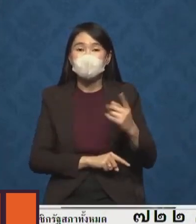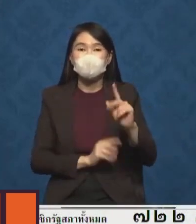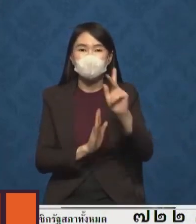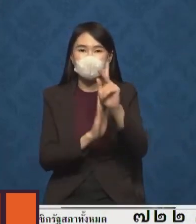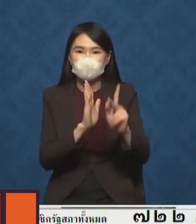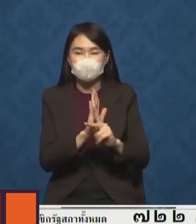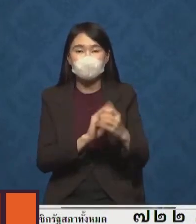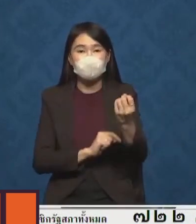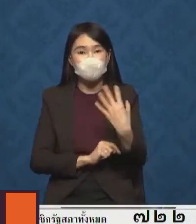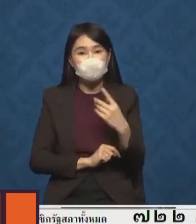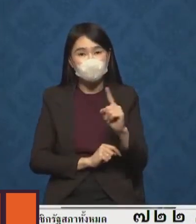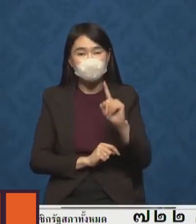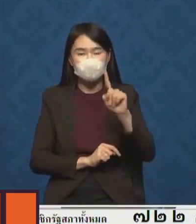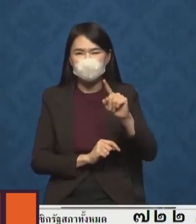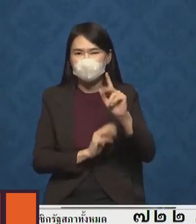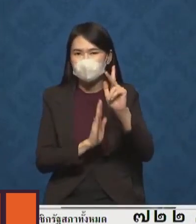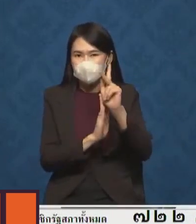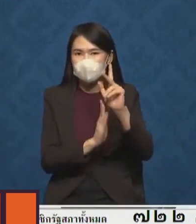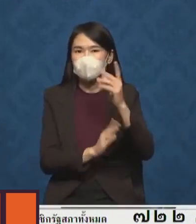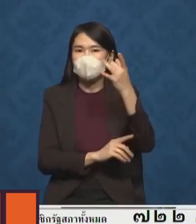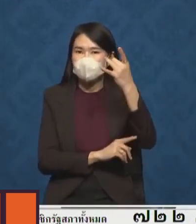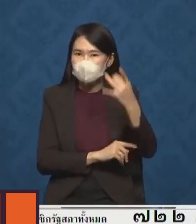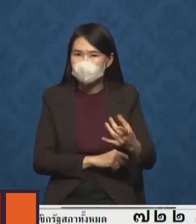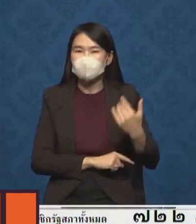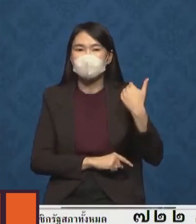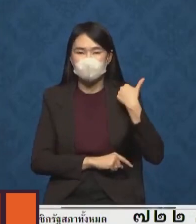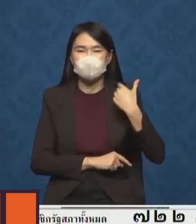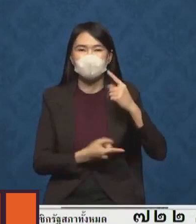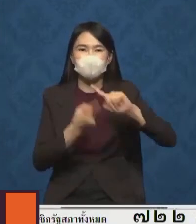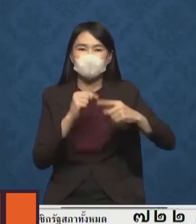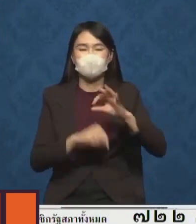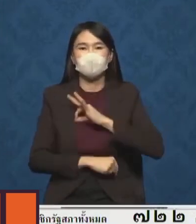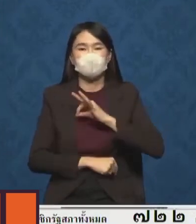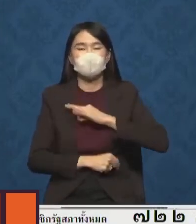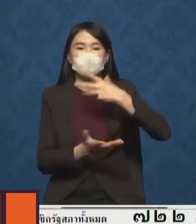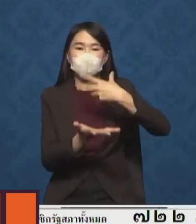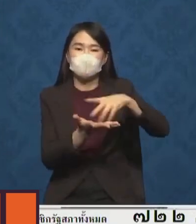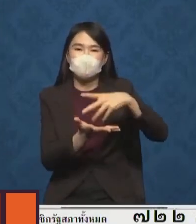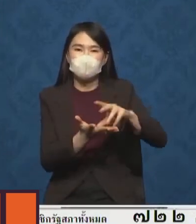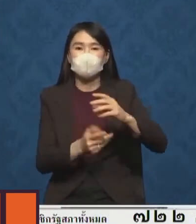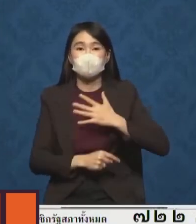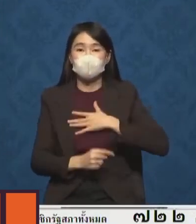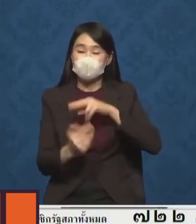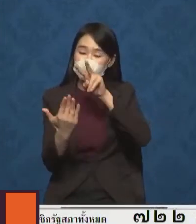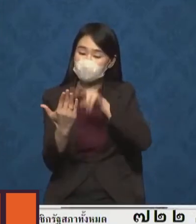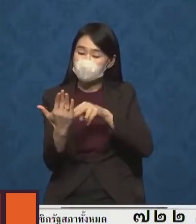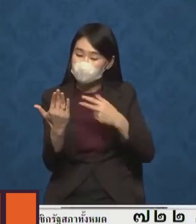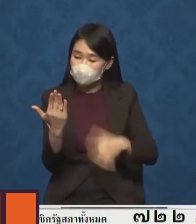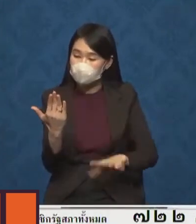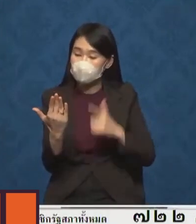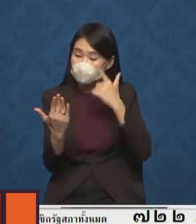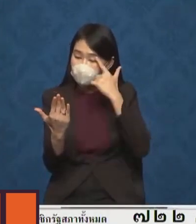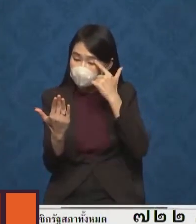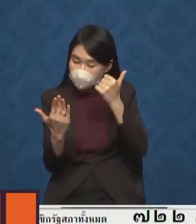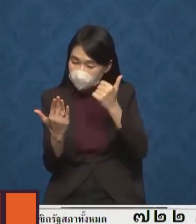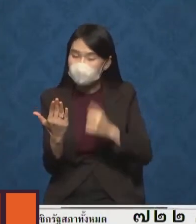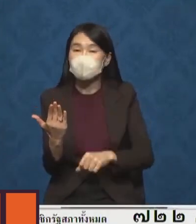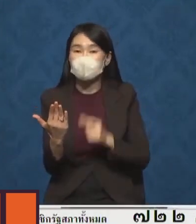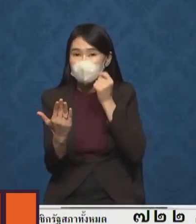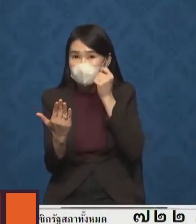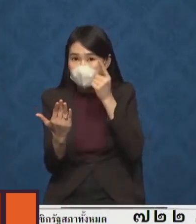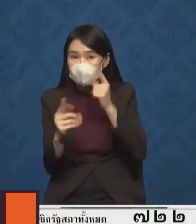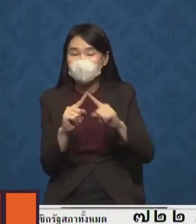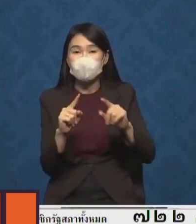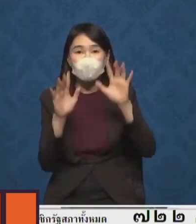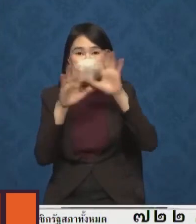หมายบญหัดนั้นต้องมีเงื่อนไขประการใดเพระผมอ่านกฎหมายกรู้ดูกฎหมายเป็นถึงแม้อาจ